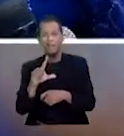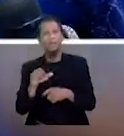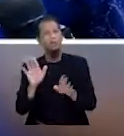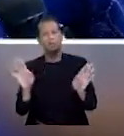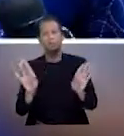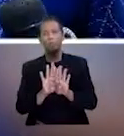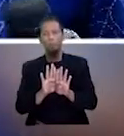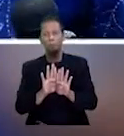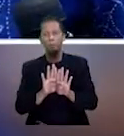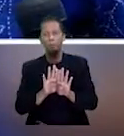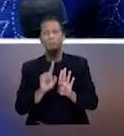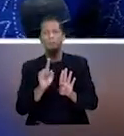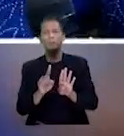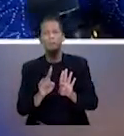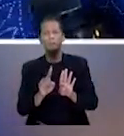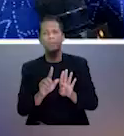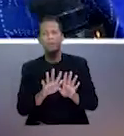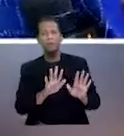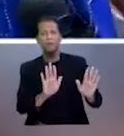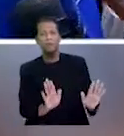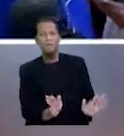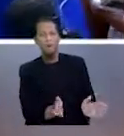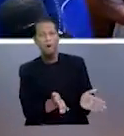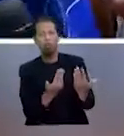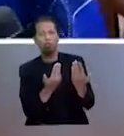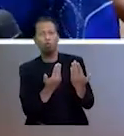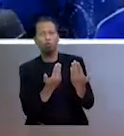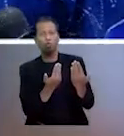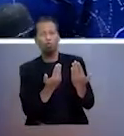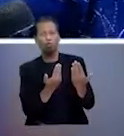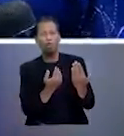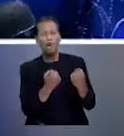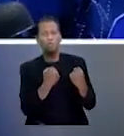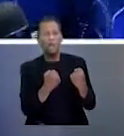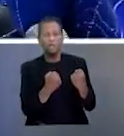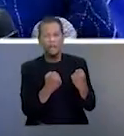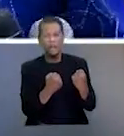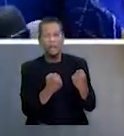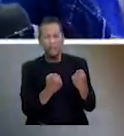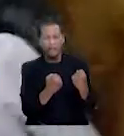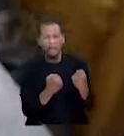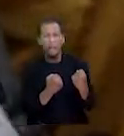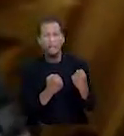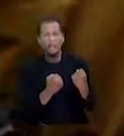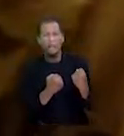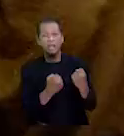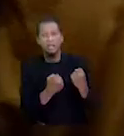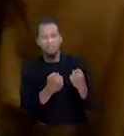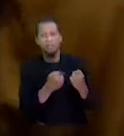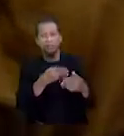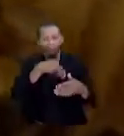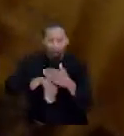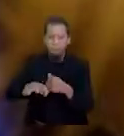di dalam lingkungan partai politik sendiri yang sangat berbahaya. Ya, ini yang harus dicegah. Kita ingin demokrasi kita yang bertumbuh, berkembang,